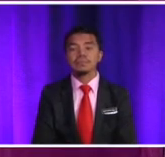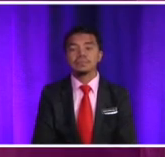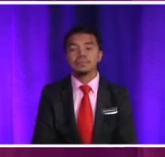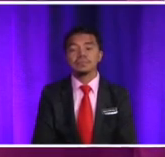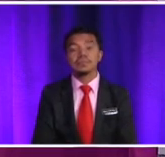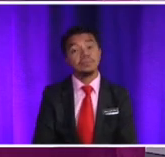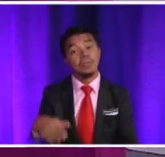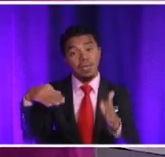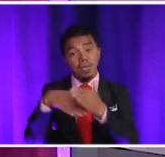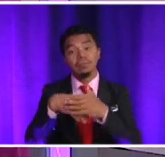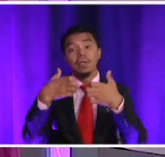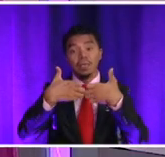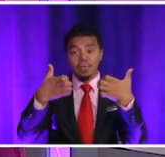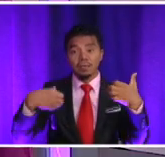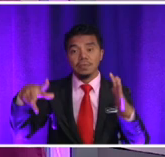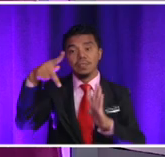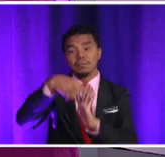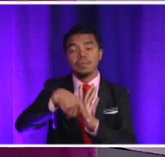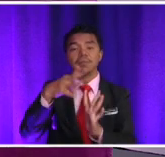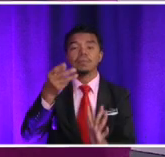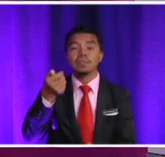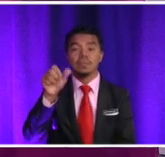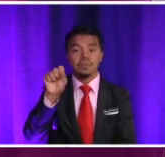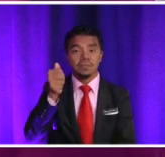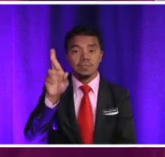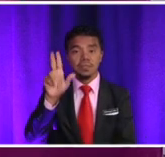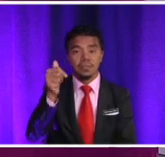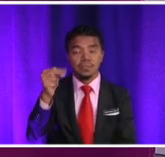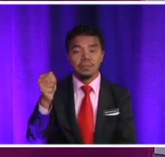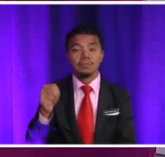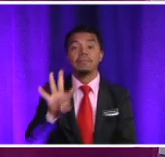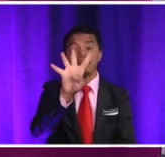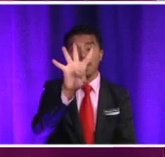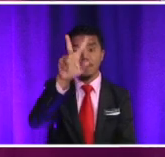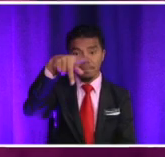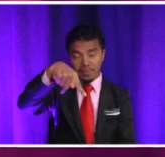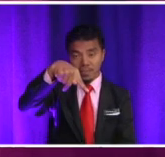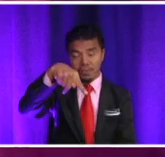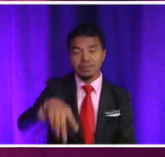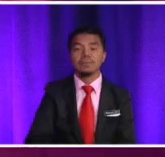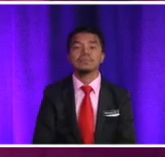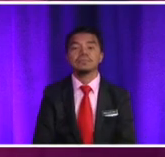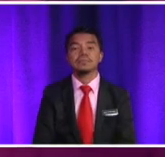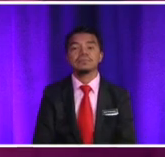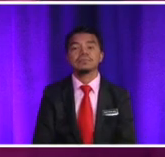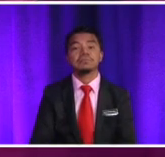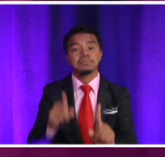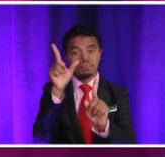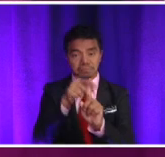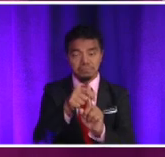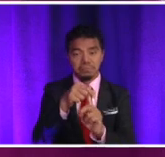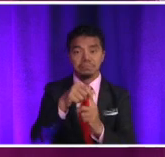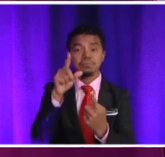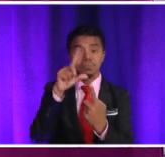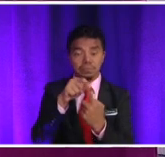tadi ya 4P produk yang hendak di pasarkan